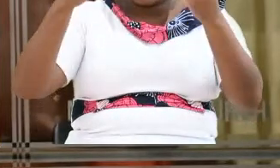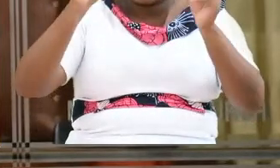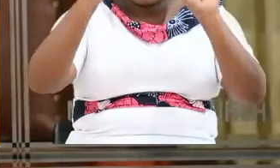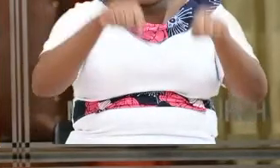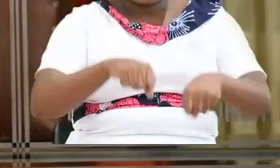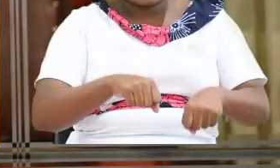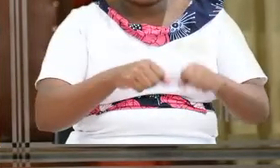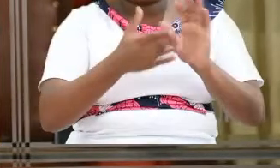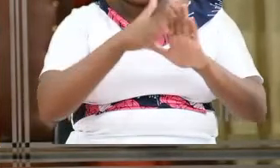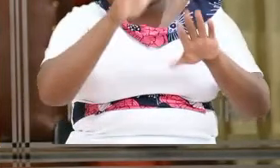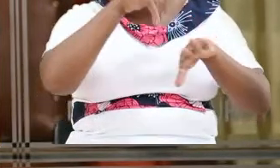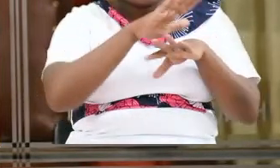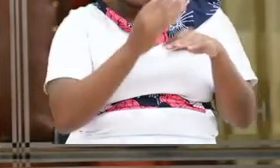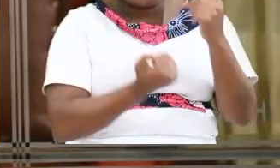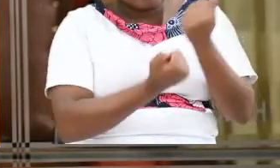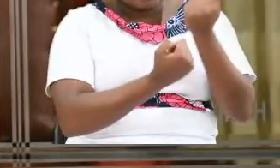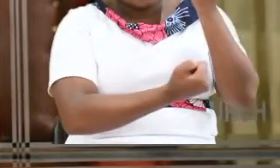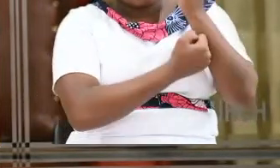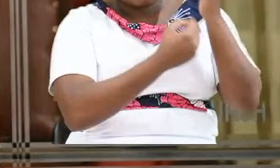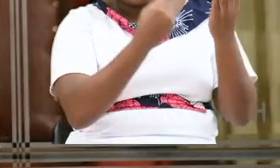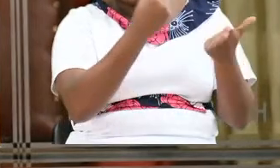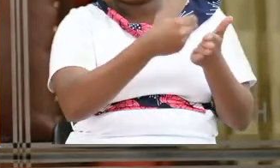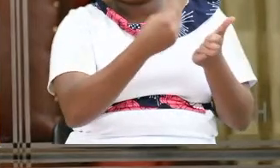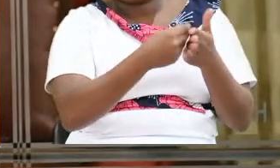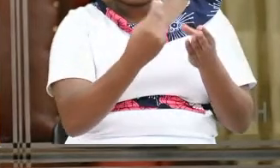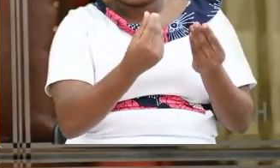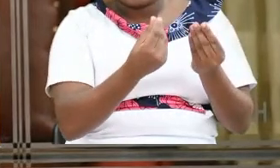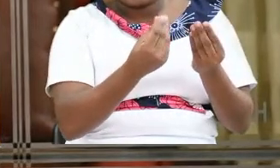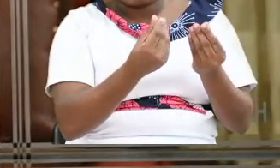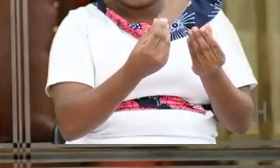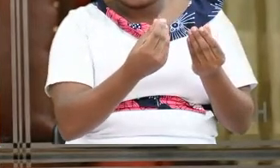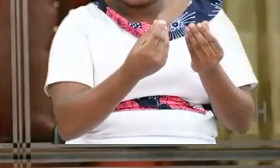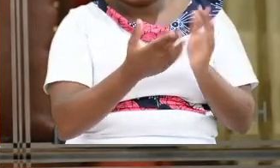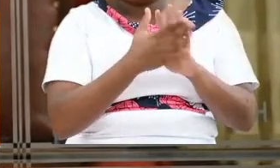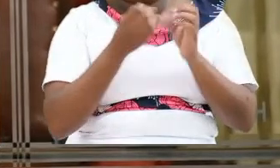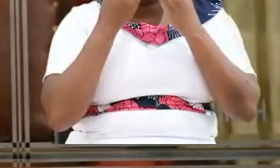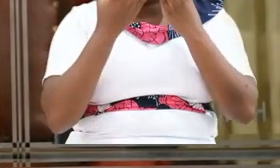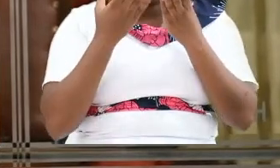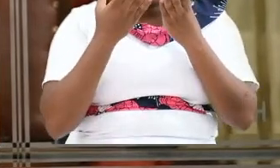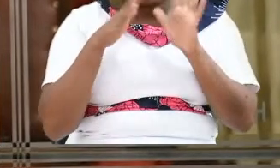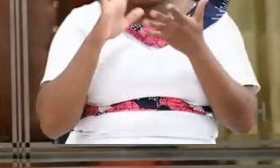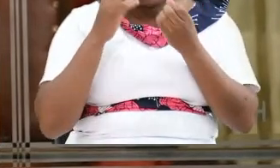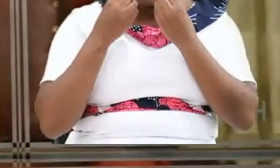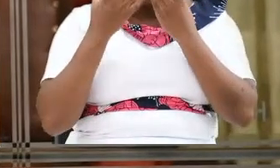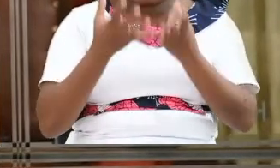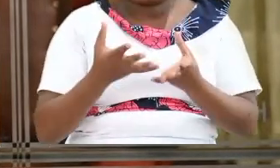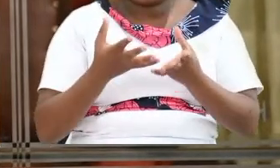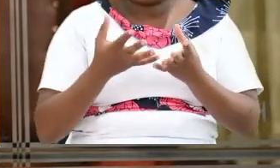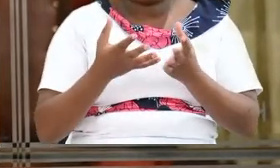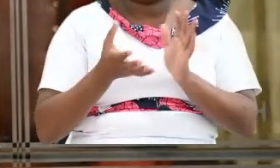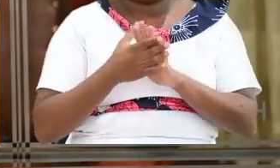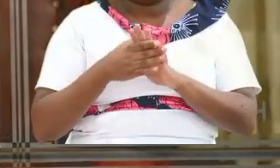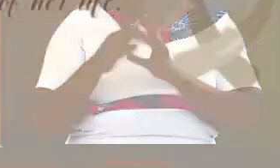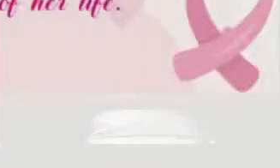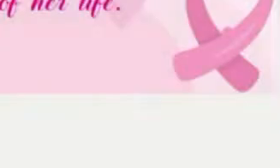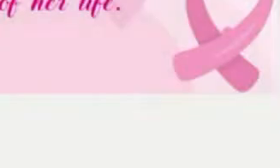tunaweza kuchangia nayo, na kwa maelezo zaidi pia unaweza hata